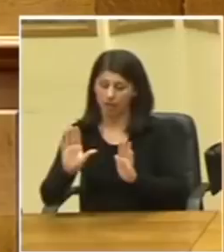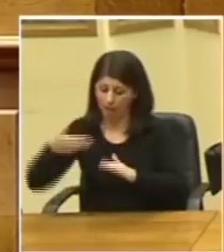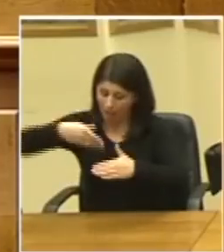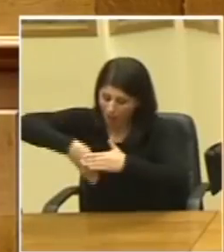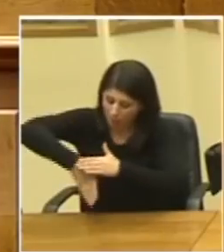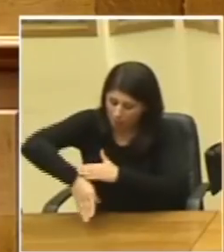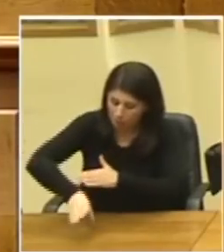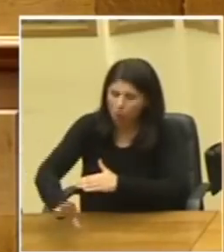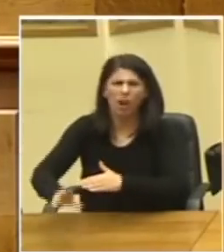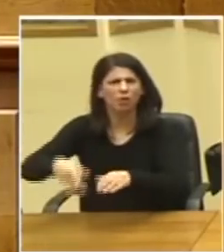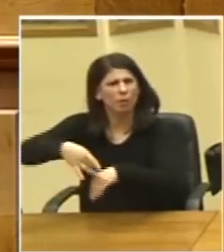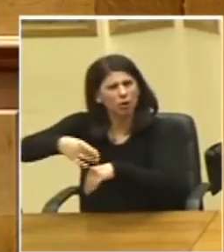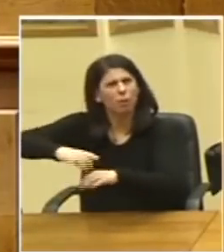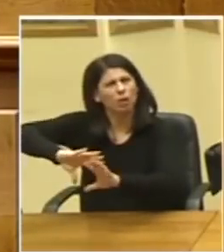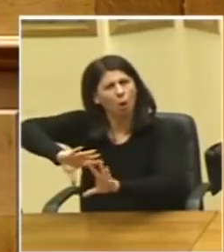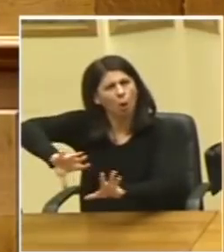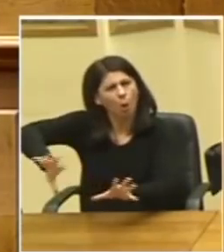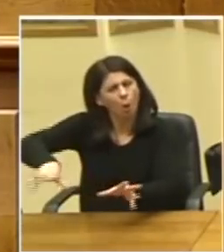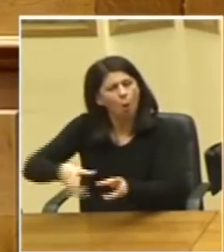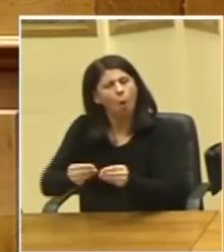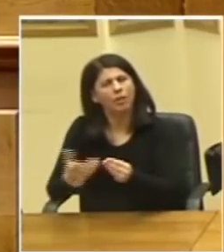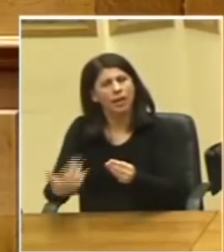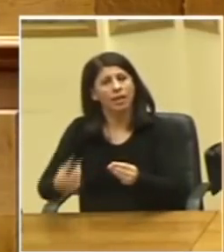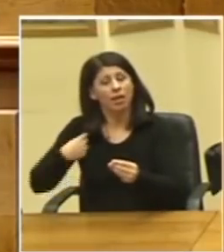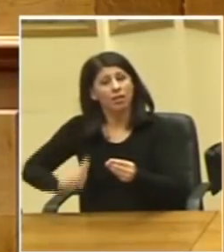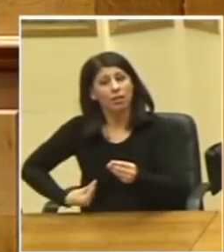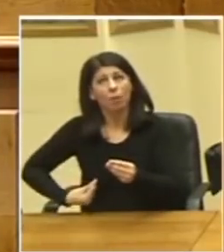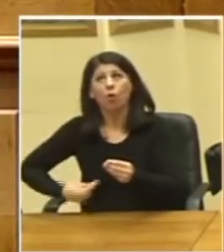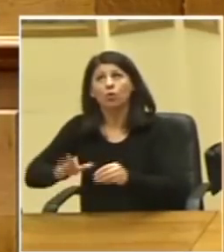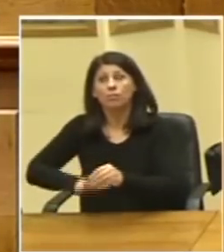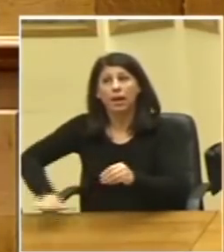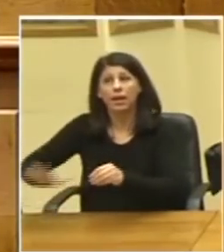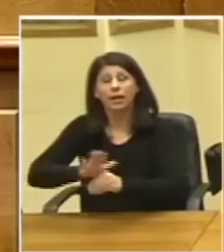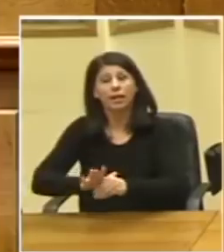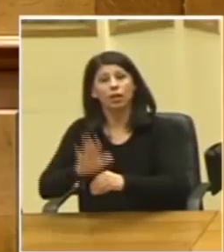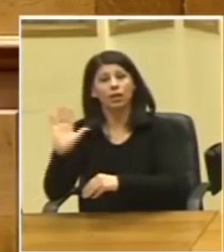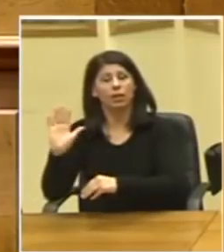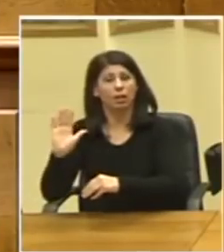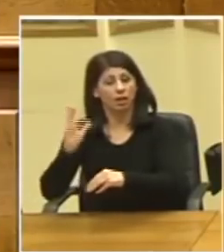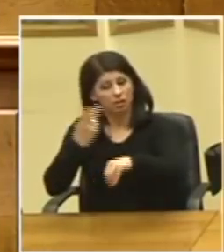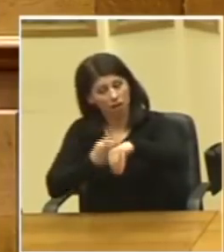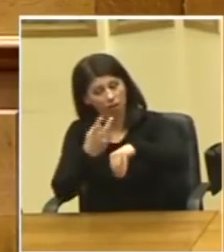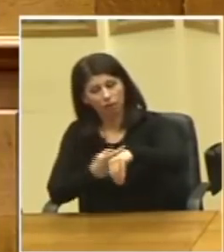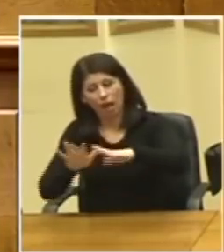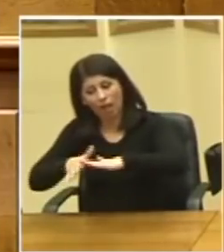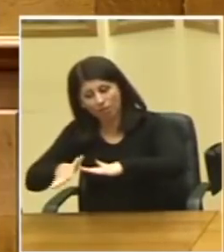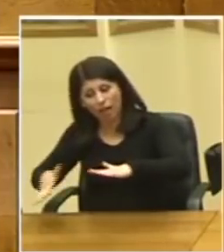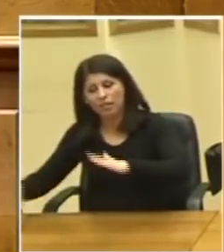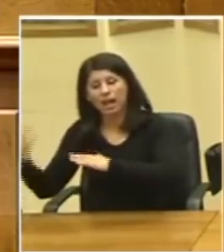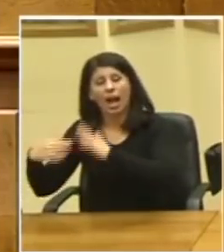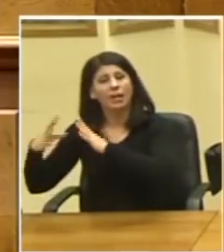τα κοινωνικά άγαθα, οι δημόσιες εκτάσεις σε ορεινούς όγκους, η αιγιαλή, οι αρχαιολογικοί χώροι να